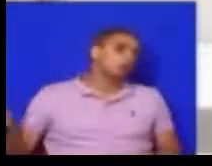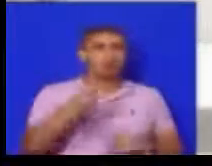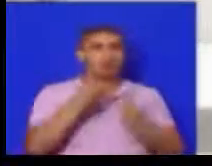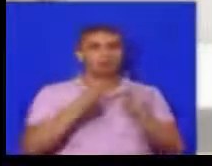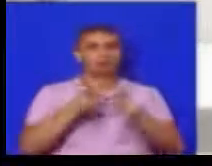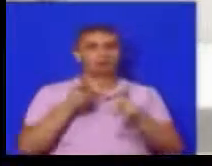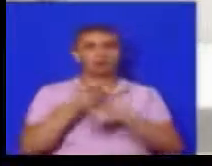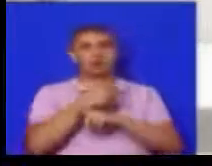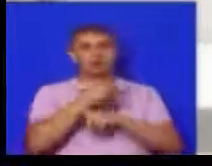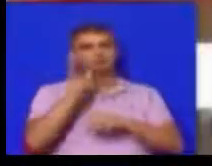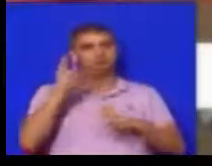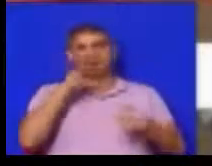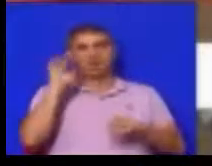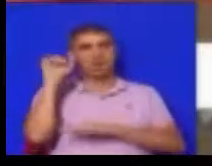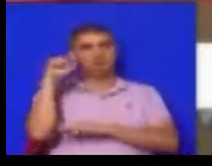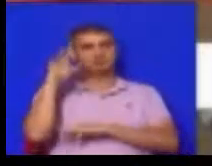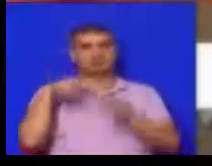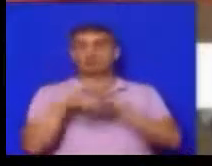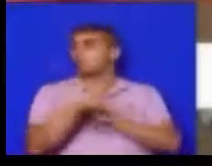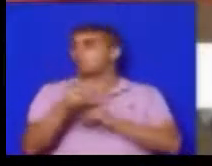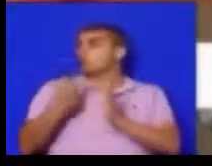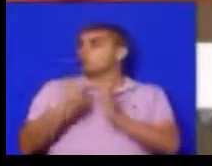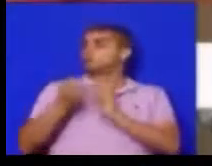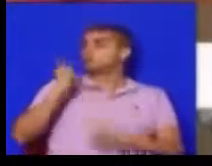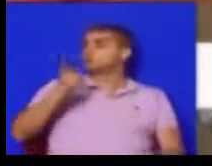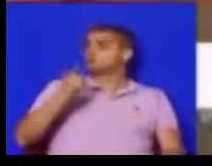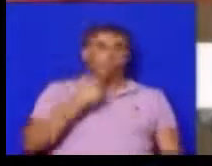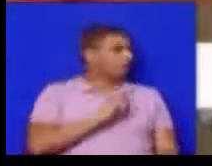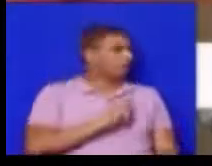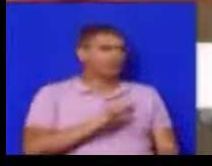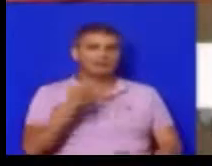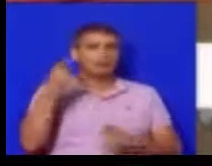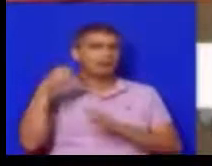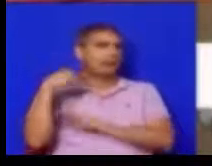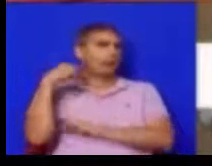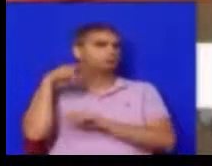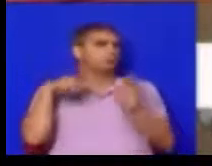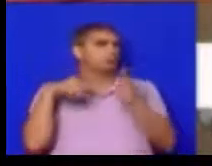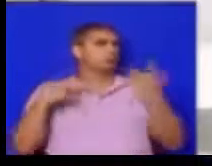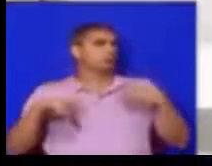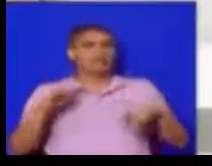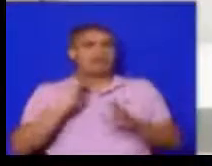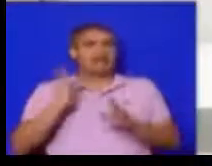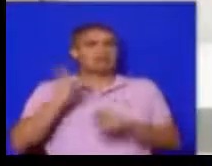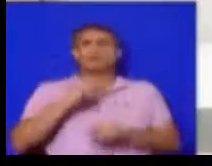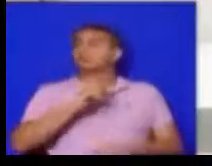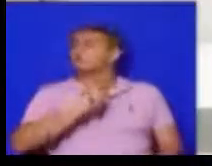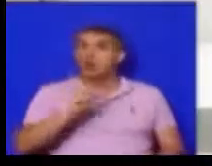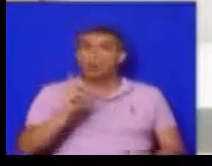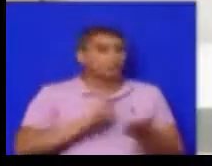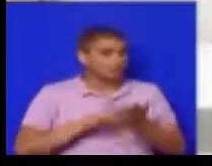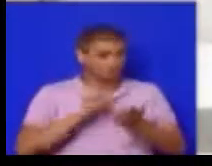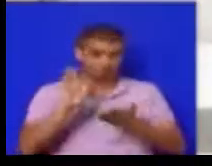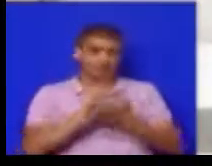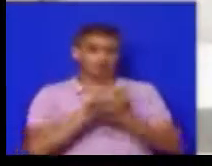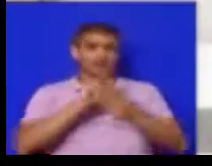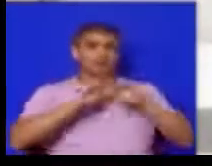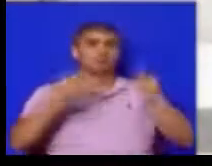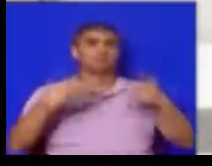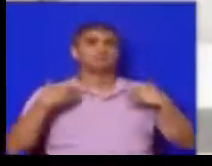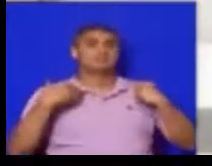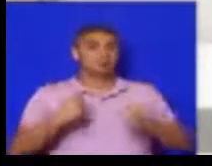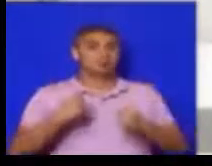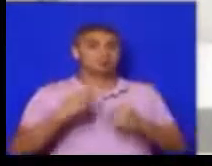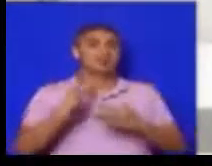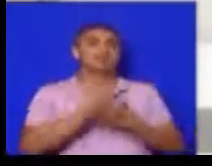שאסד היה יכול להתחמק. למעט סנקציה. לא, זה לא נכון. אם הוא יתחמק, אין סנקציה צבאית? יש החלטת מועצת ביטחון. על פי פרק